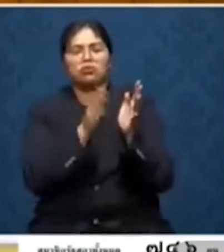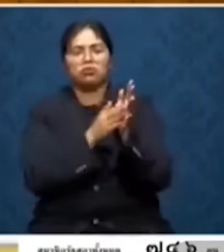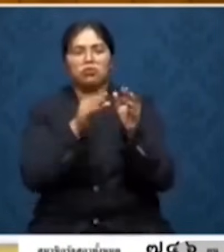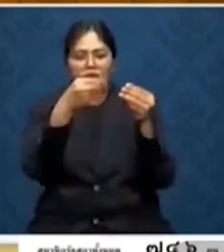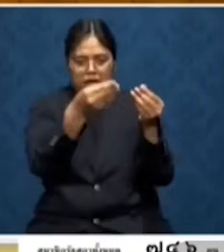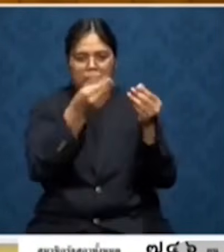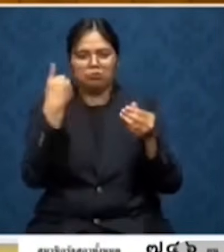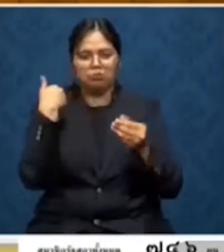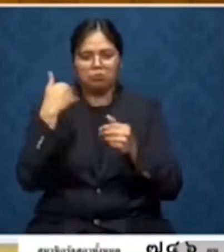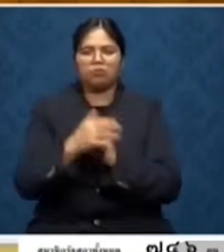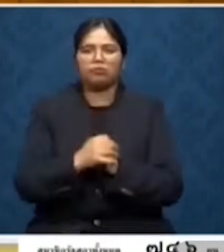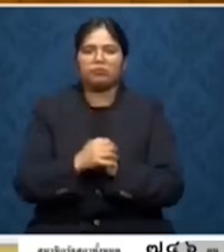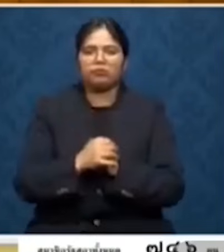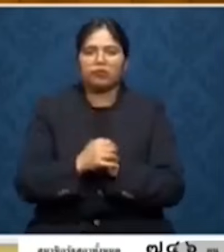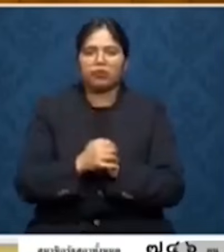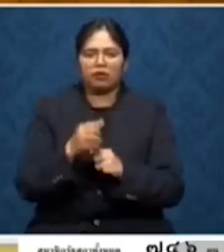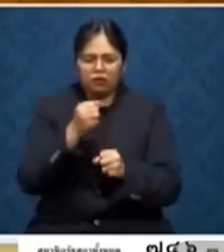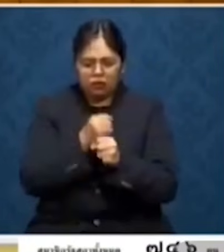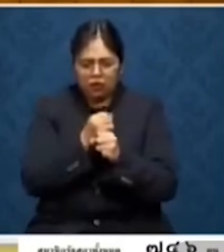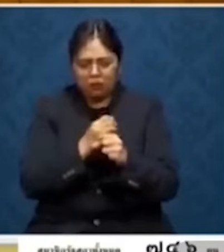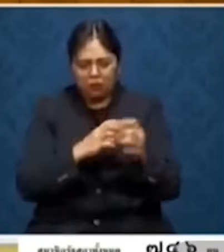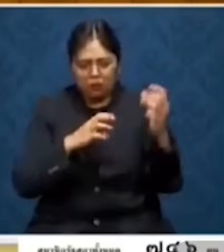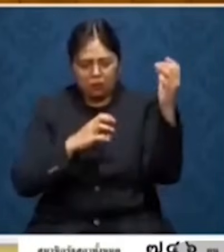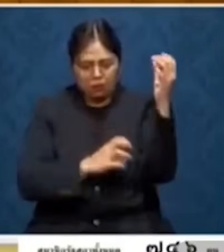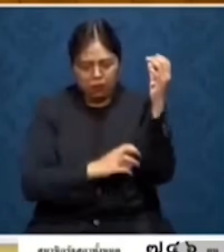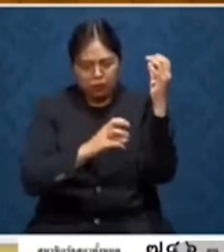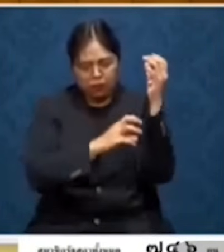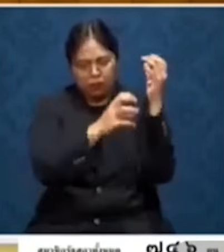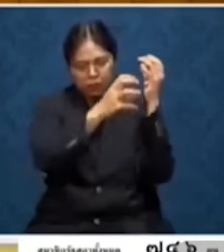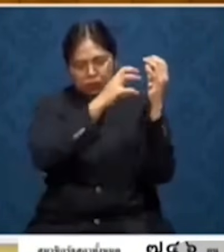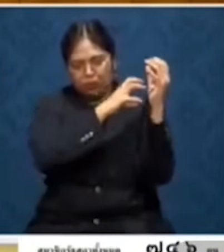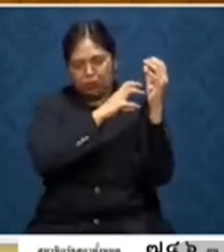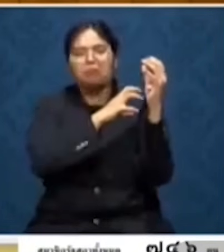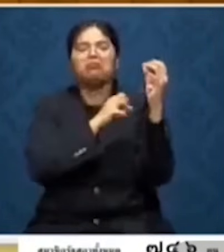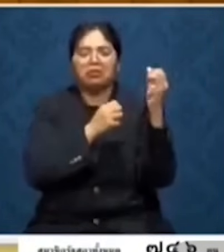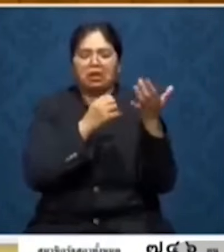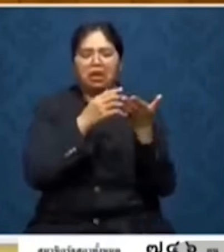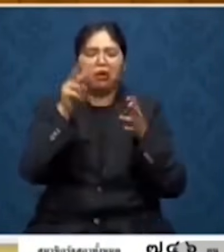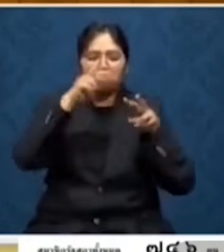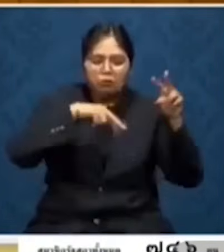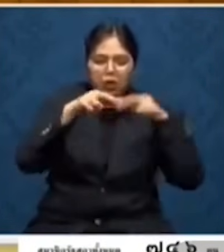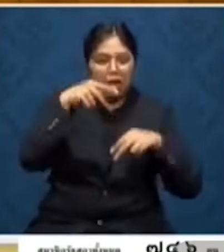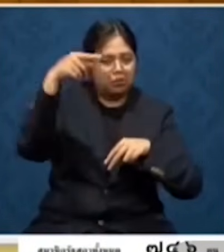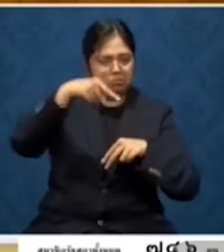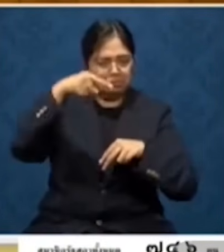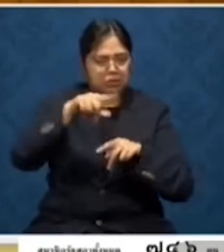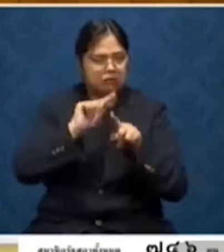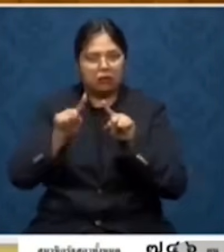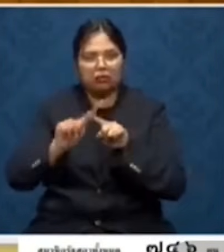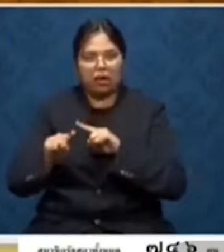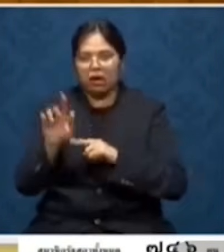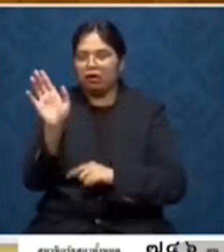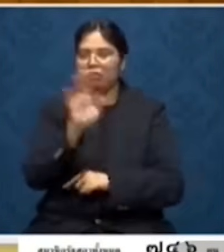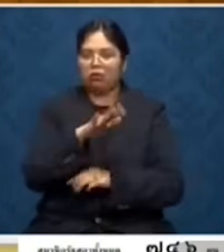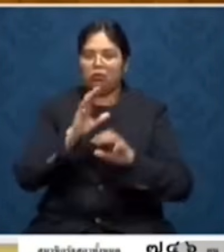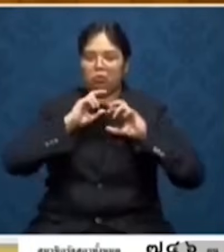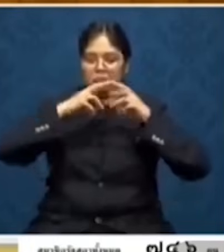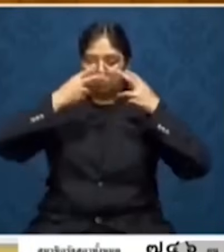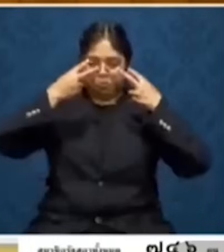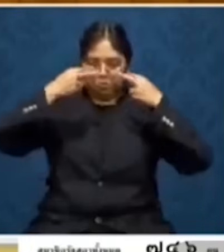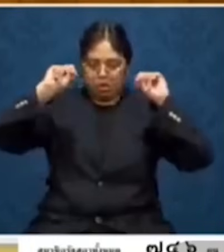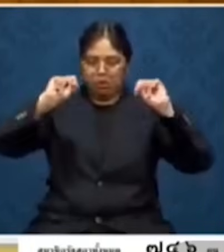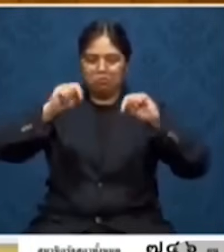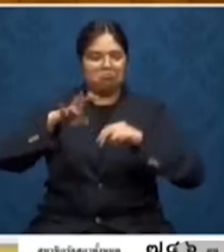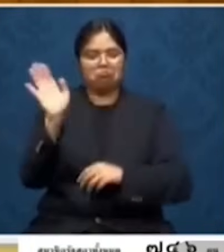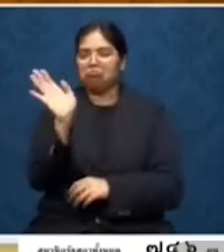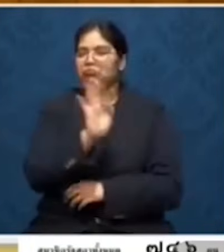การเลือกปฏิบัติต่อพื้นที่ใดพื้นที่หนึ่งในประเทศไทยโดยผู้บริหารสูงสุดของประเทศถือว่